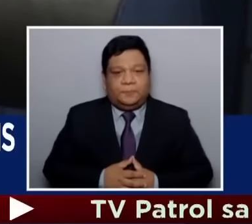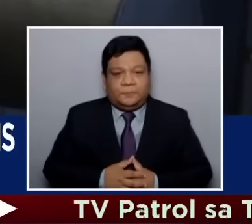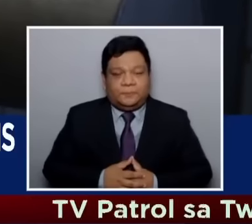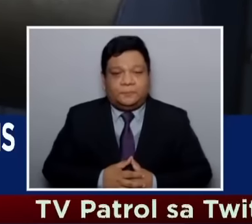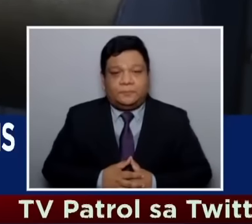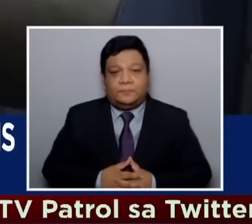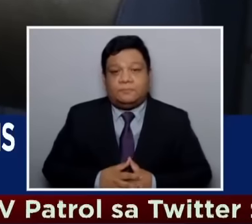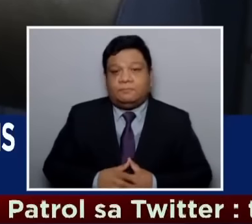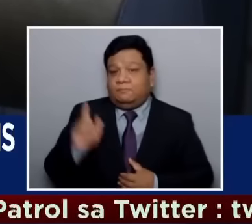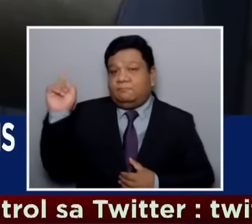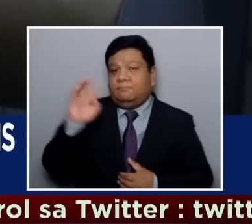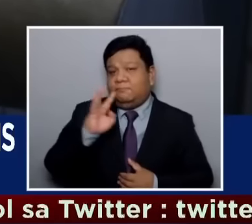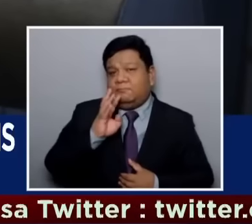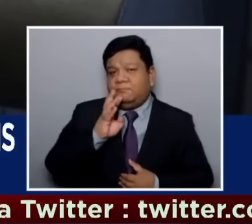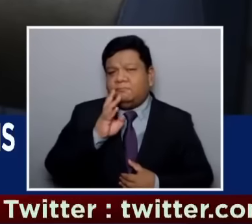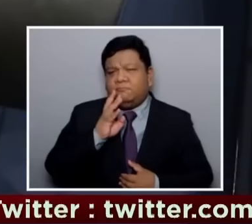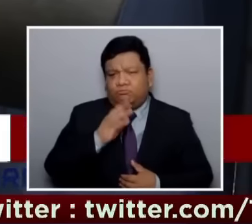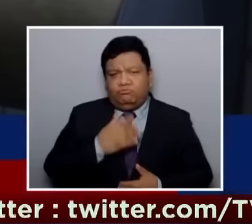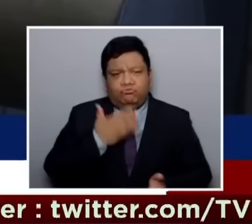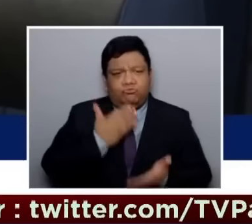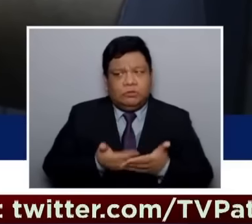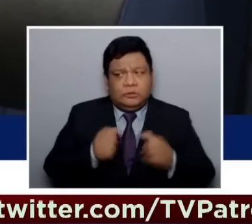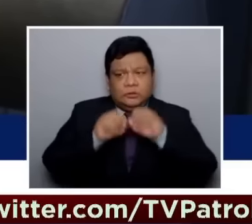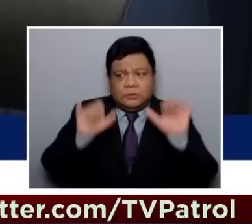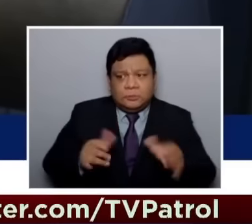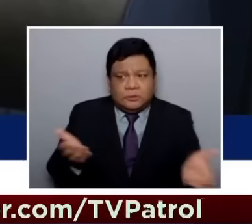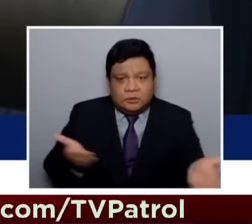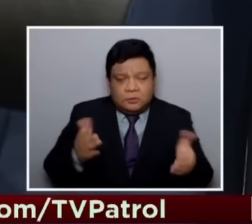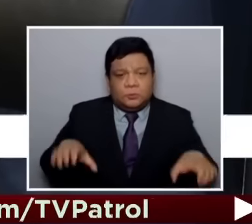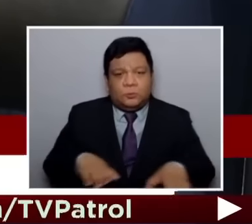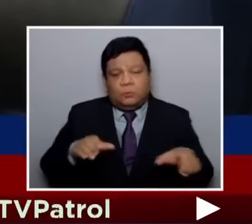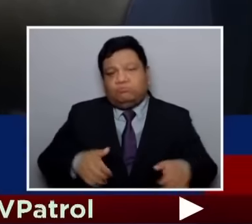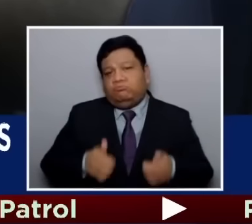So okay po, maganda po yung ano nila kasi dito po nila ginagawa.